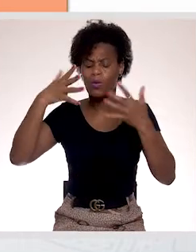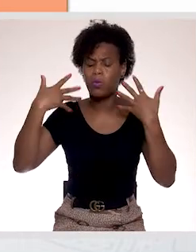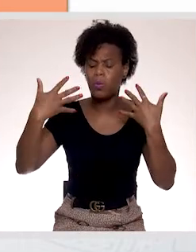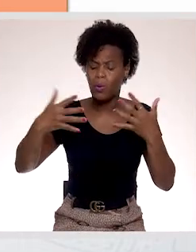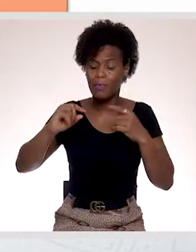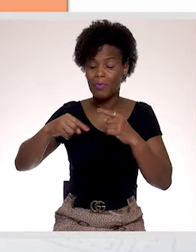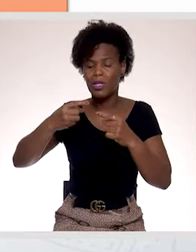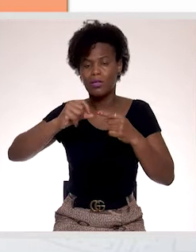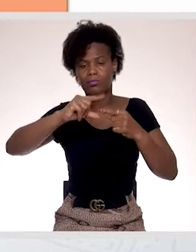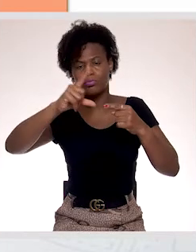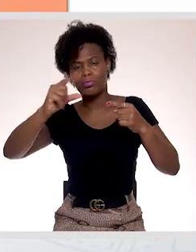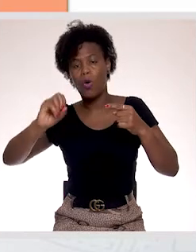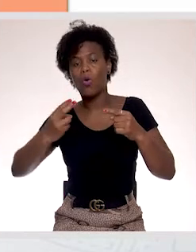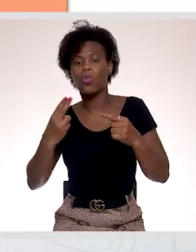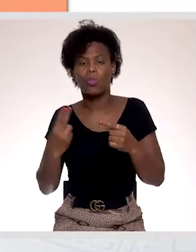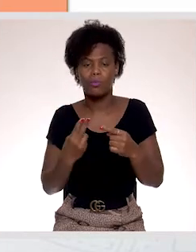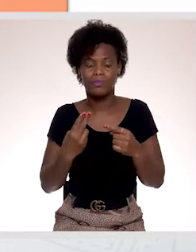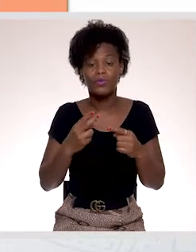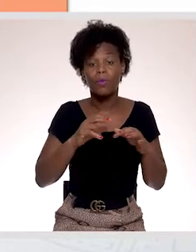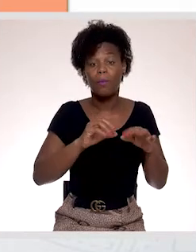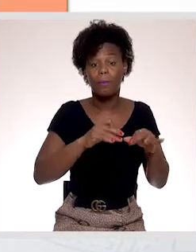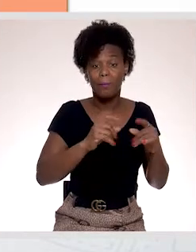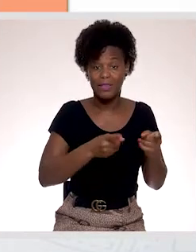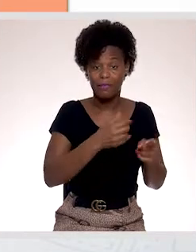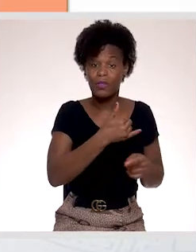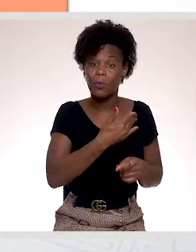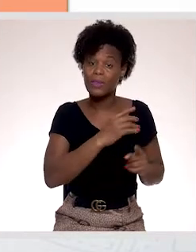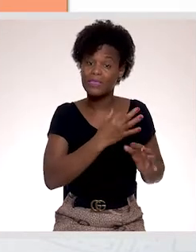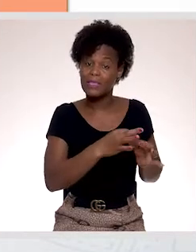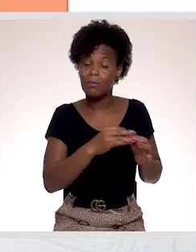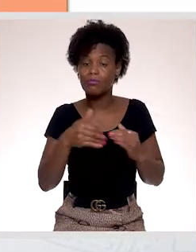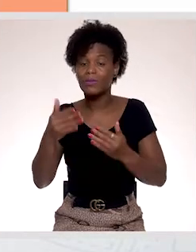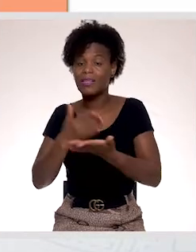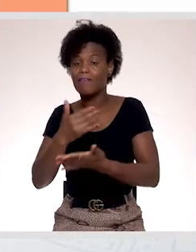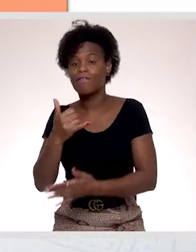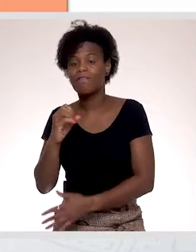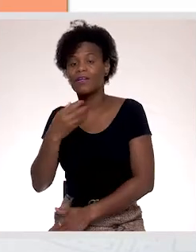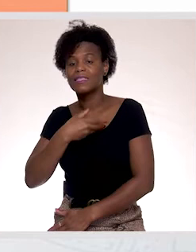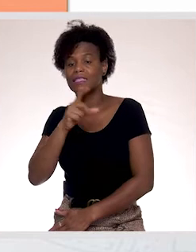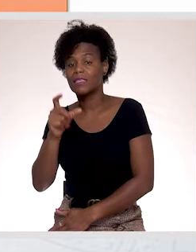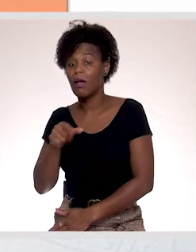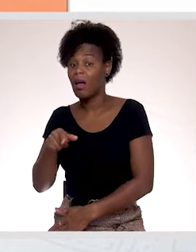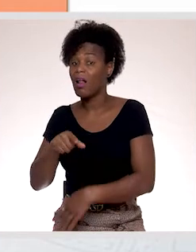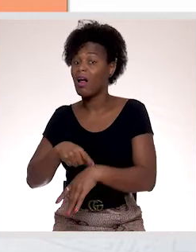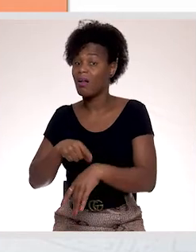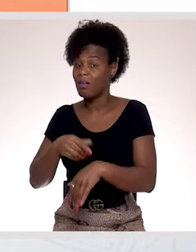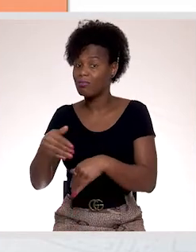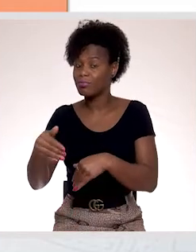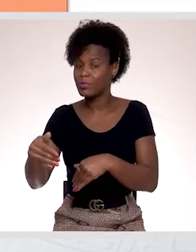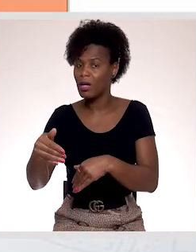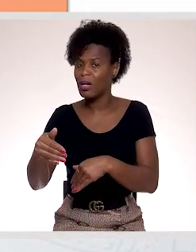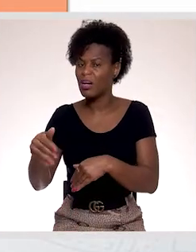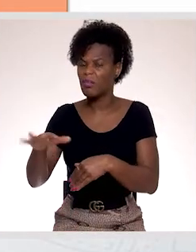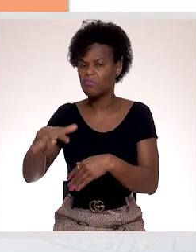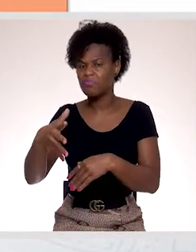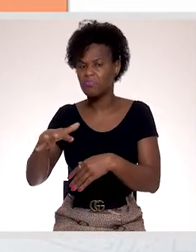Finalement, l'automne commence le 21 septembre et va jusqu'au 20 décembre. Pendant cette période, il